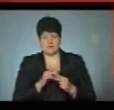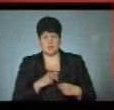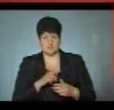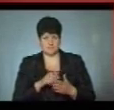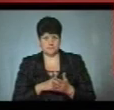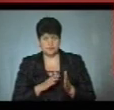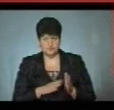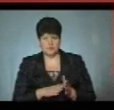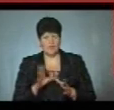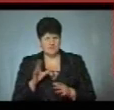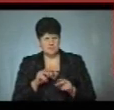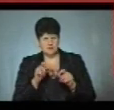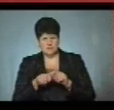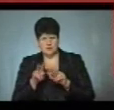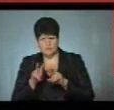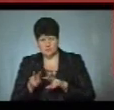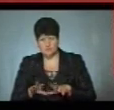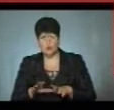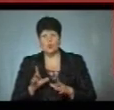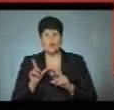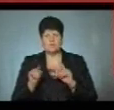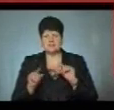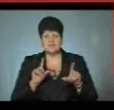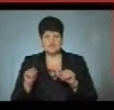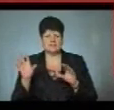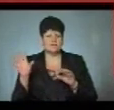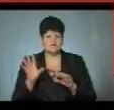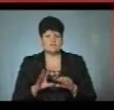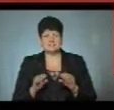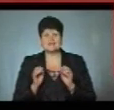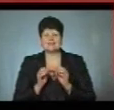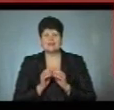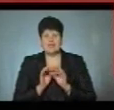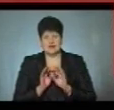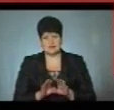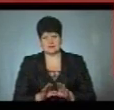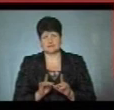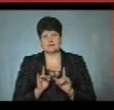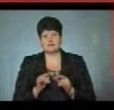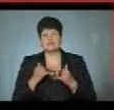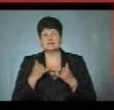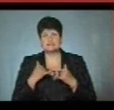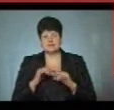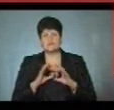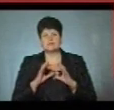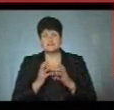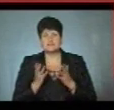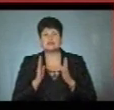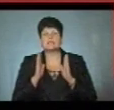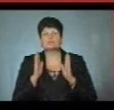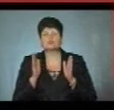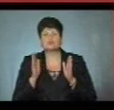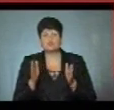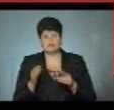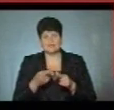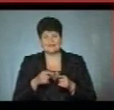всі табори, 9, які запрацювали? Ми практично всі 10. Даже Дивосвіт, який буде цей